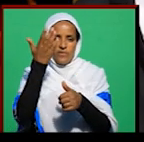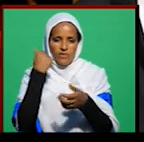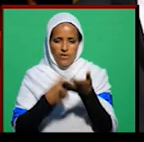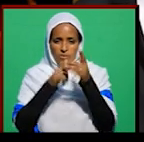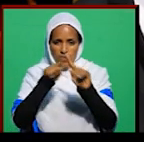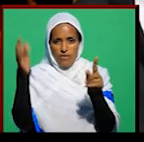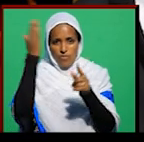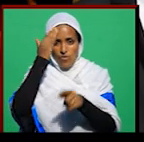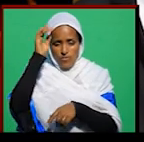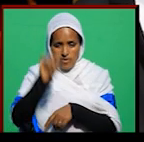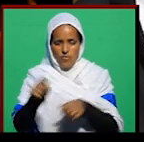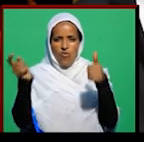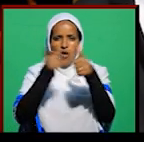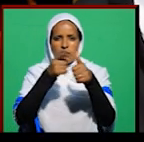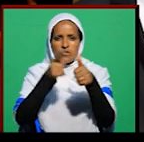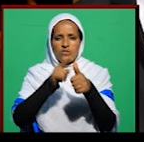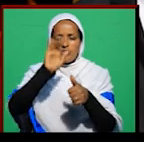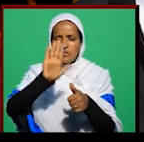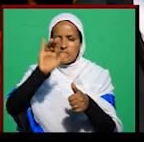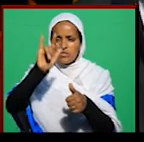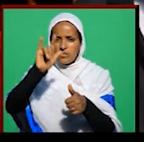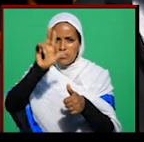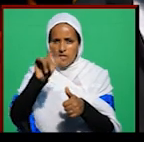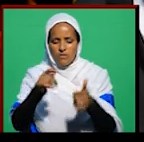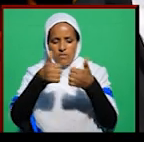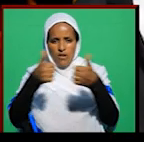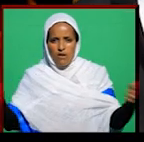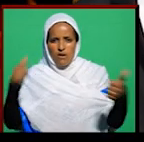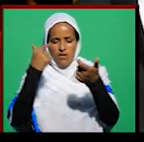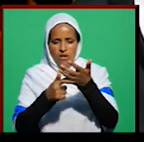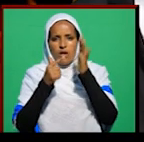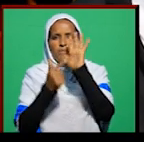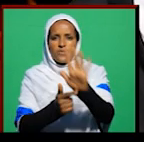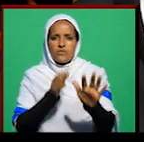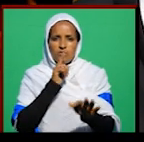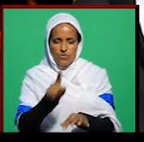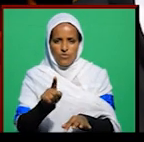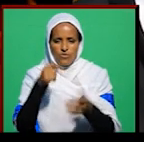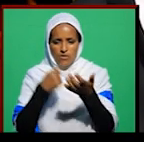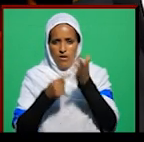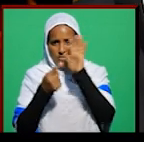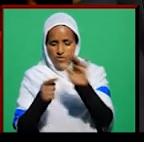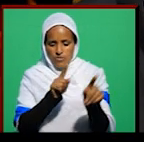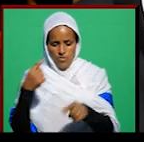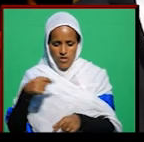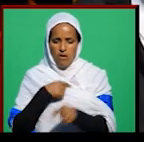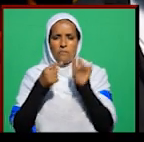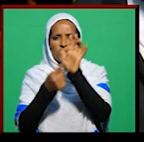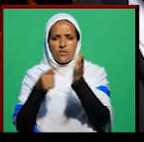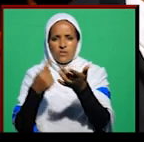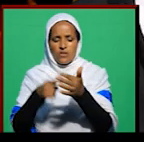ነበረ። በተለይም ደግሞ ሊታወቅ የሚገባው አንዱ ግዝረት መለያቸው ነው። ያ ግዝረት ምልክታቸው ነው። ያ ምልክታችን